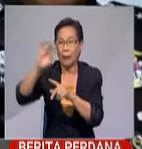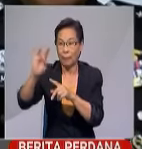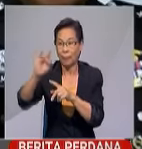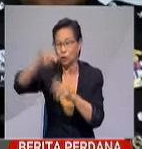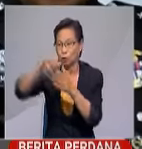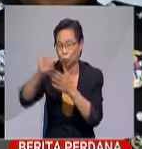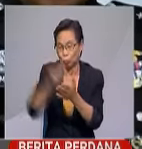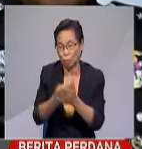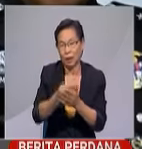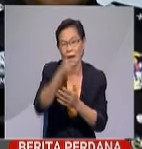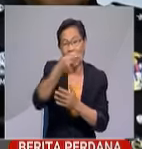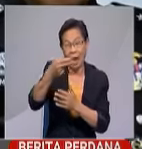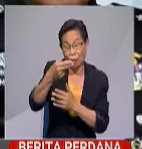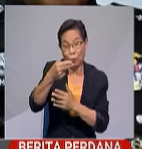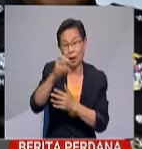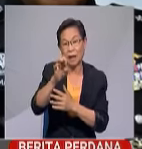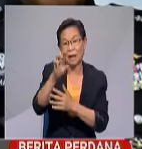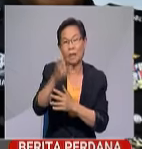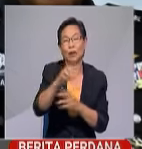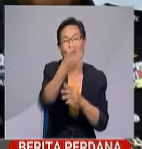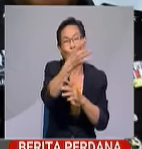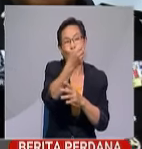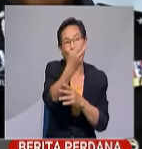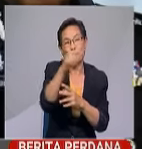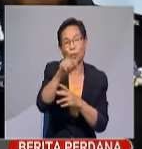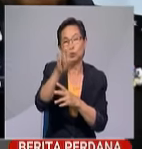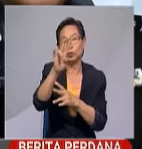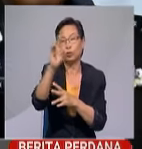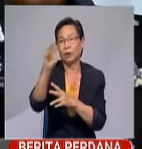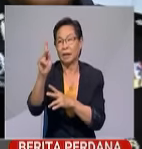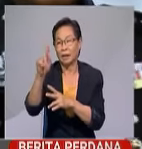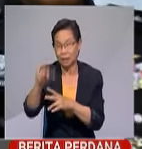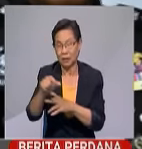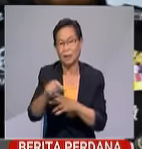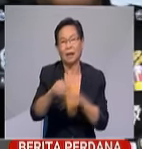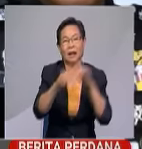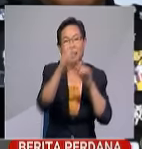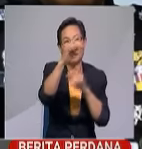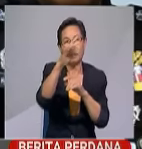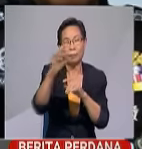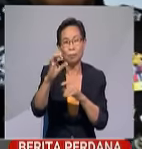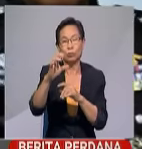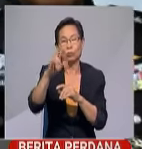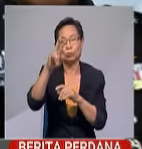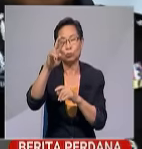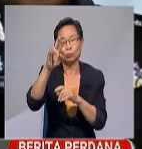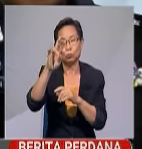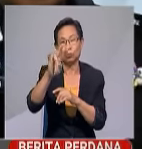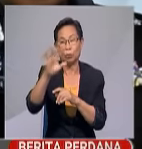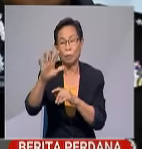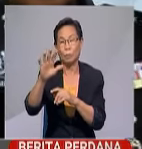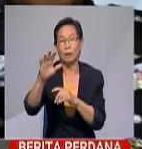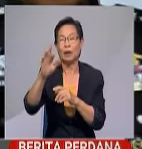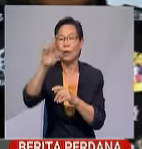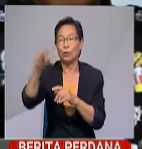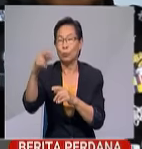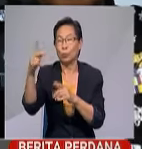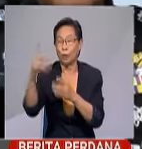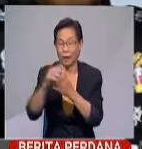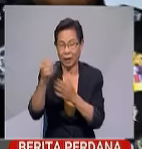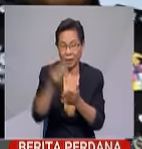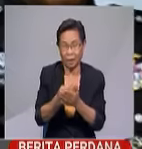base, ya, 12.7 kg 825 ribu ringgit. Pil ekstasi lebih